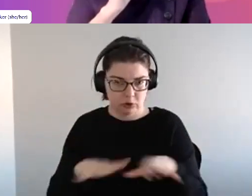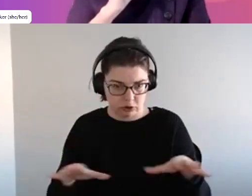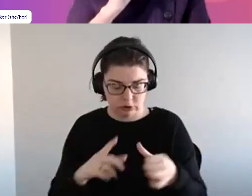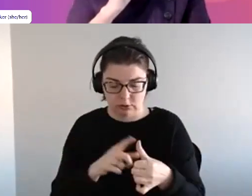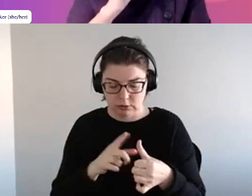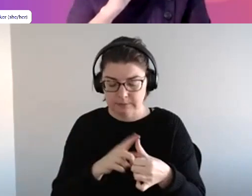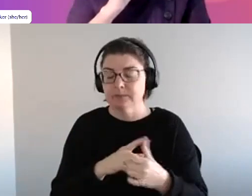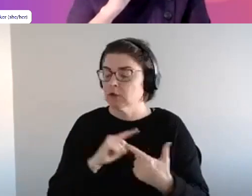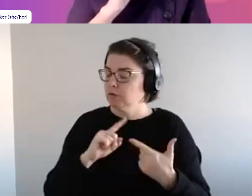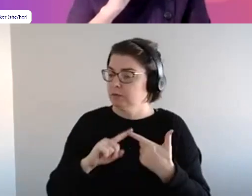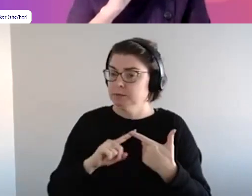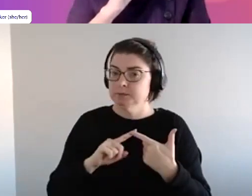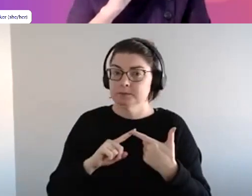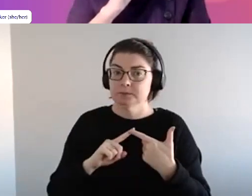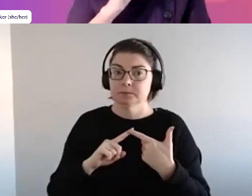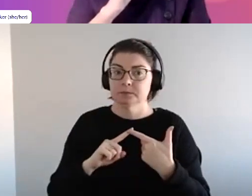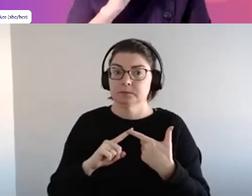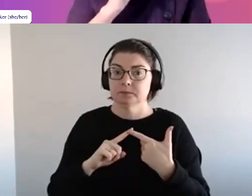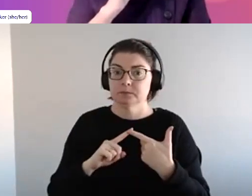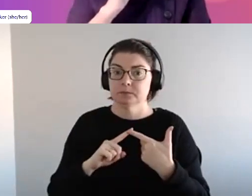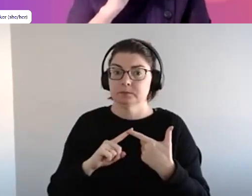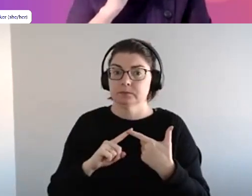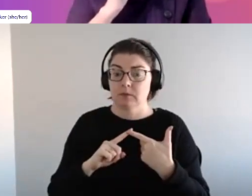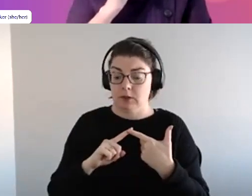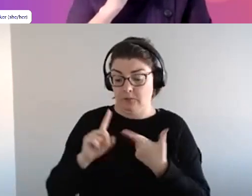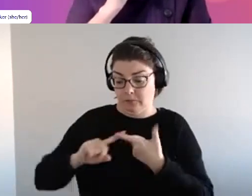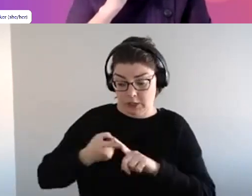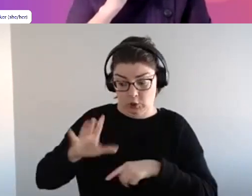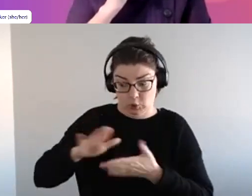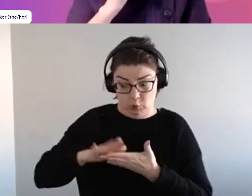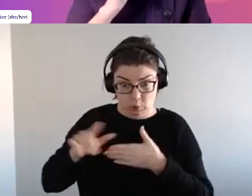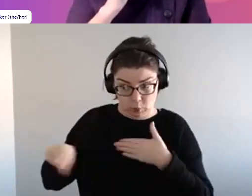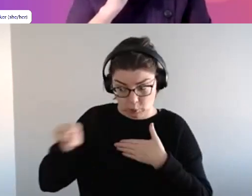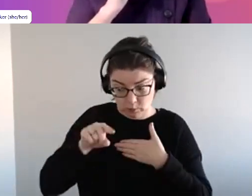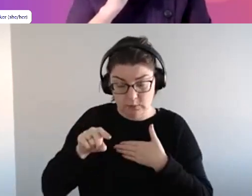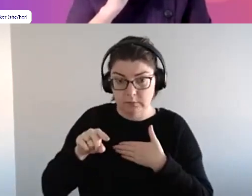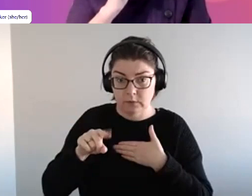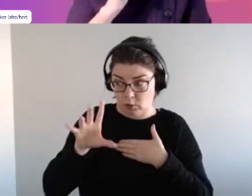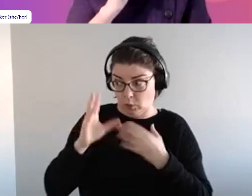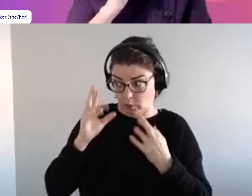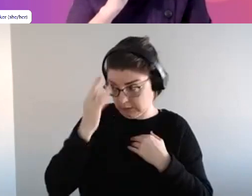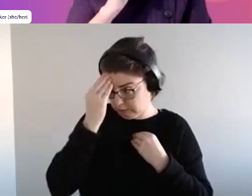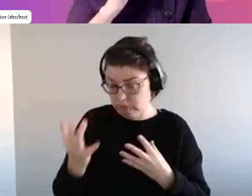les choses qui peuvent présider aux enfants bien sûr la première ligne de défense sera des